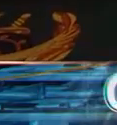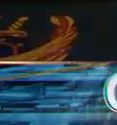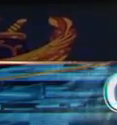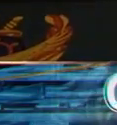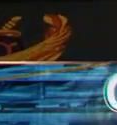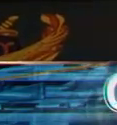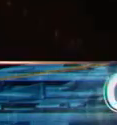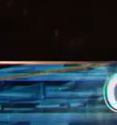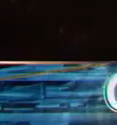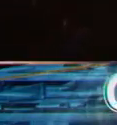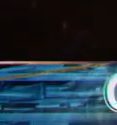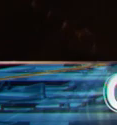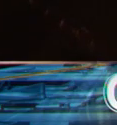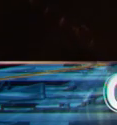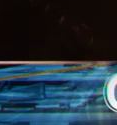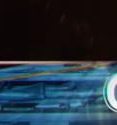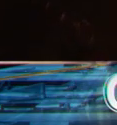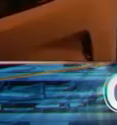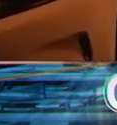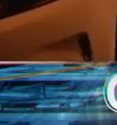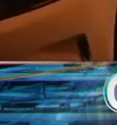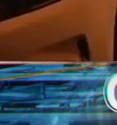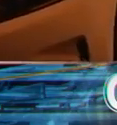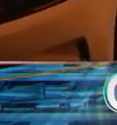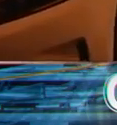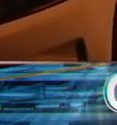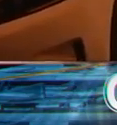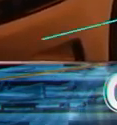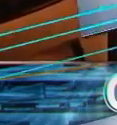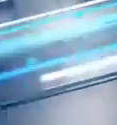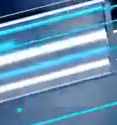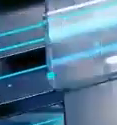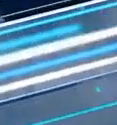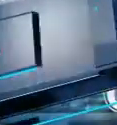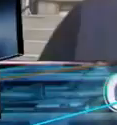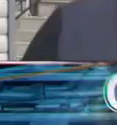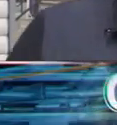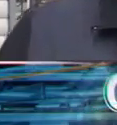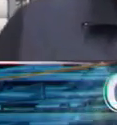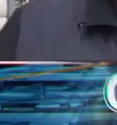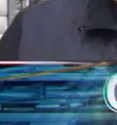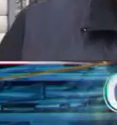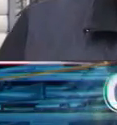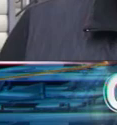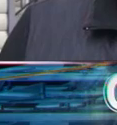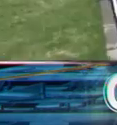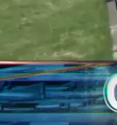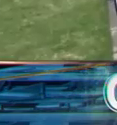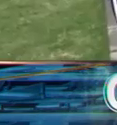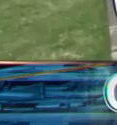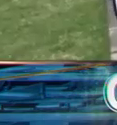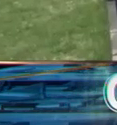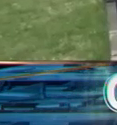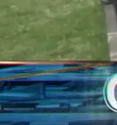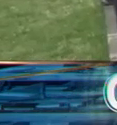Оставайтесь дома. С сегодняшнего дня Алматинская область полностью закрыта на карантин. Более 200 человек из армии медработников